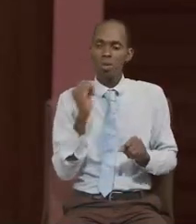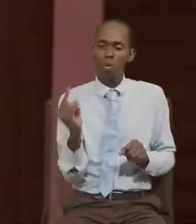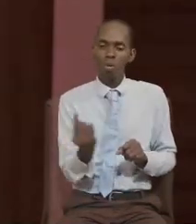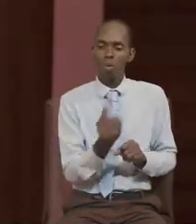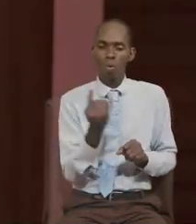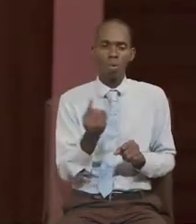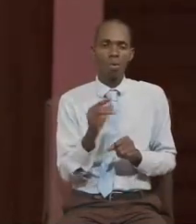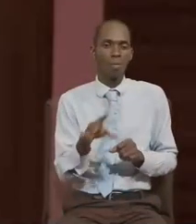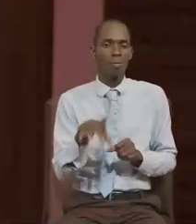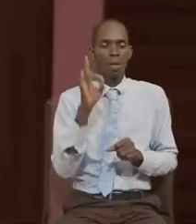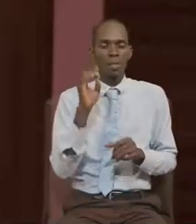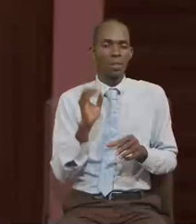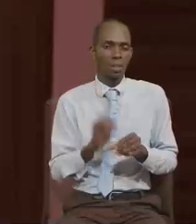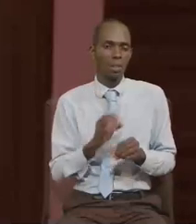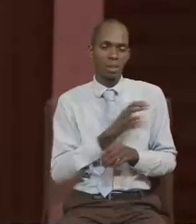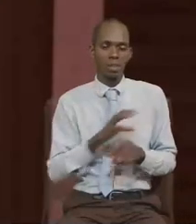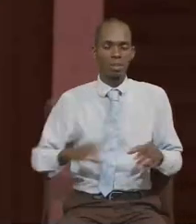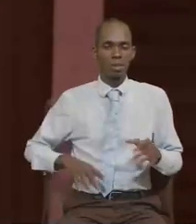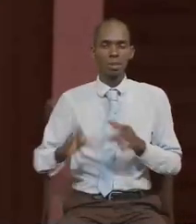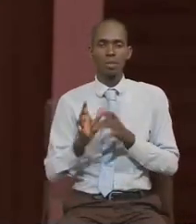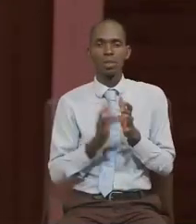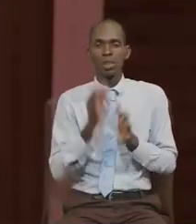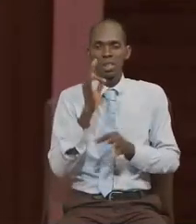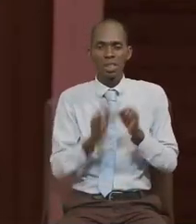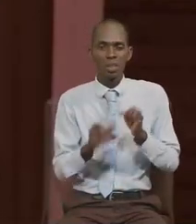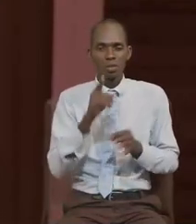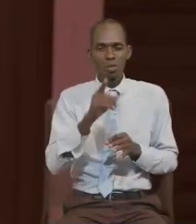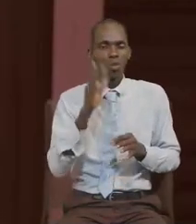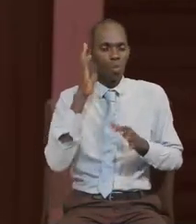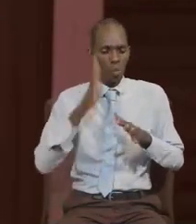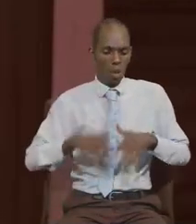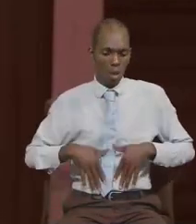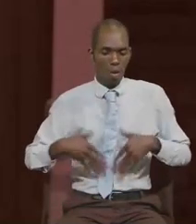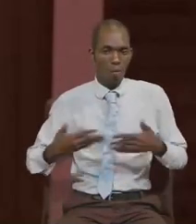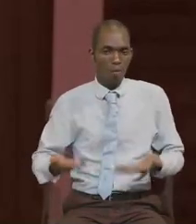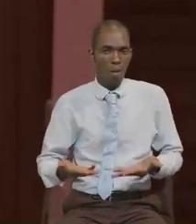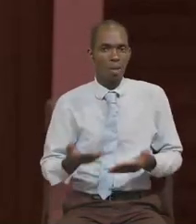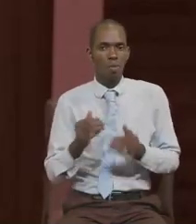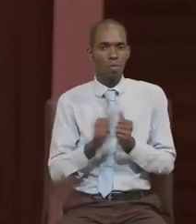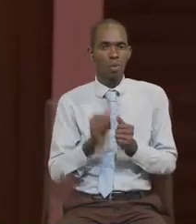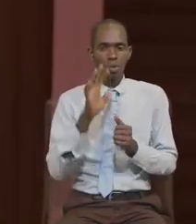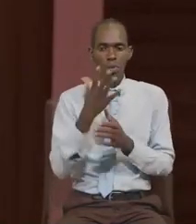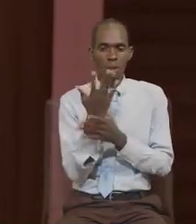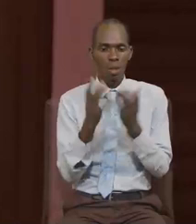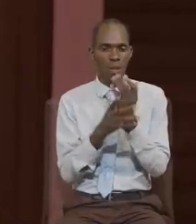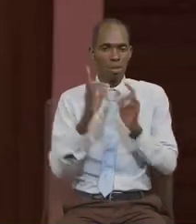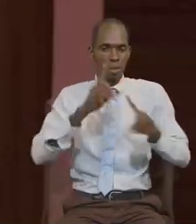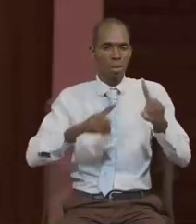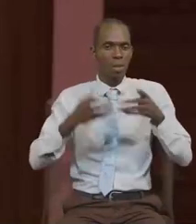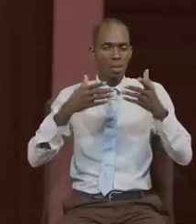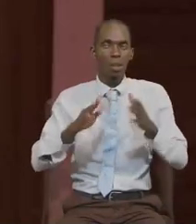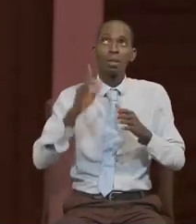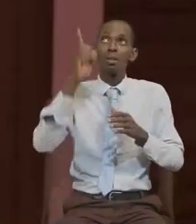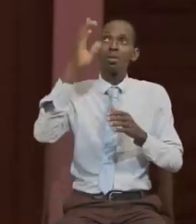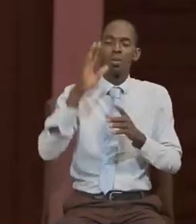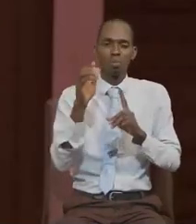si tu confesses de ta bouche et que Dieu entend cette confession, et si tous ceux qui sont autour